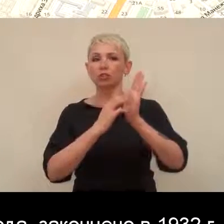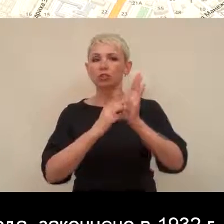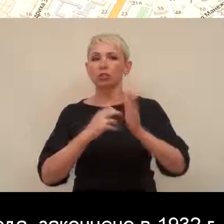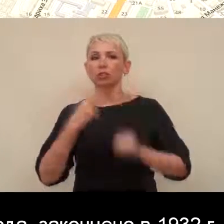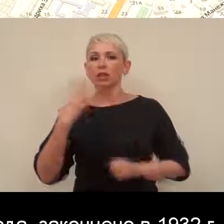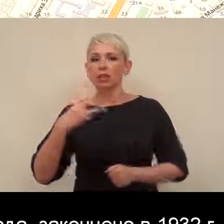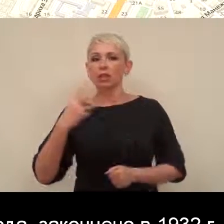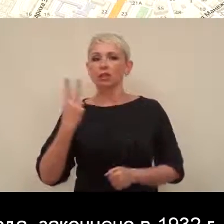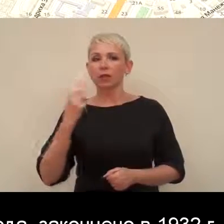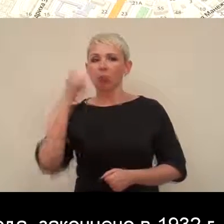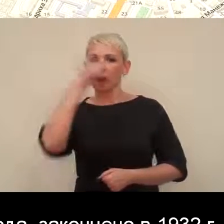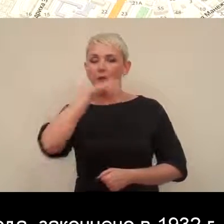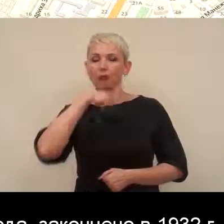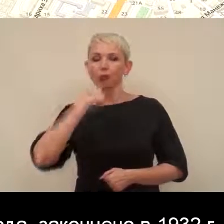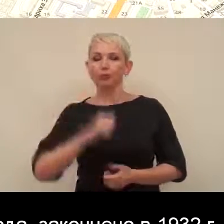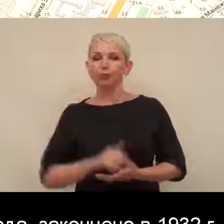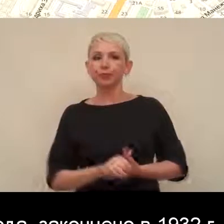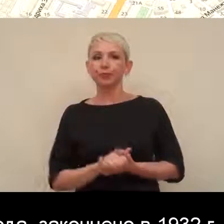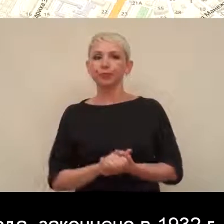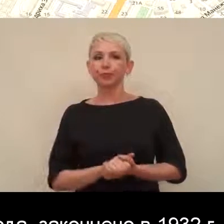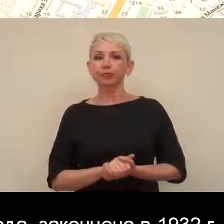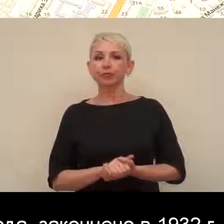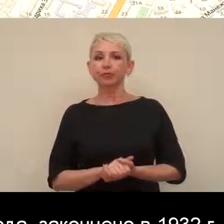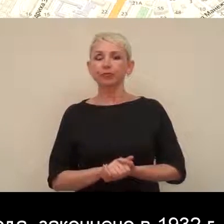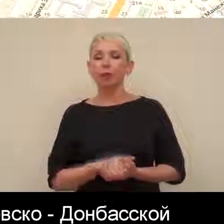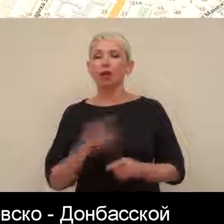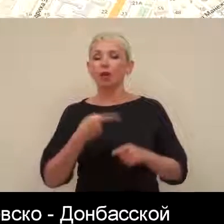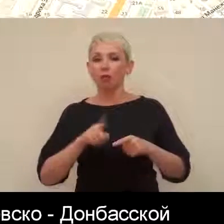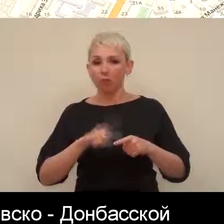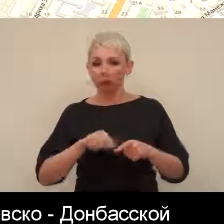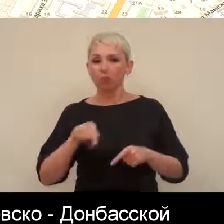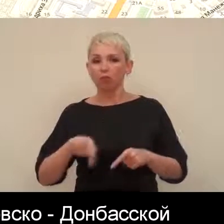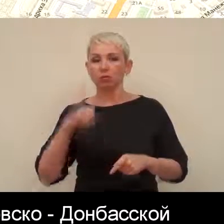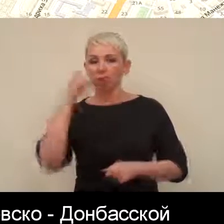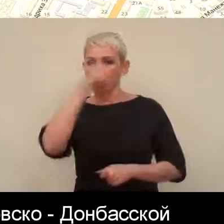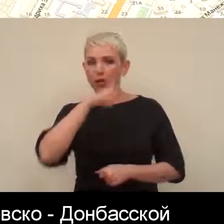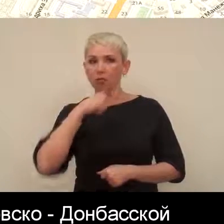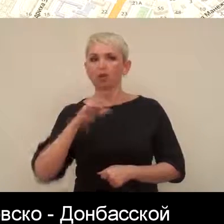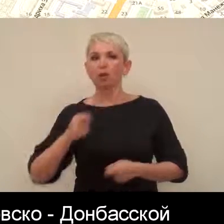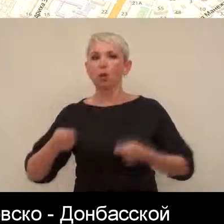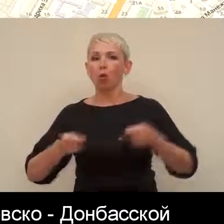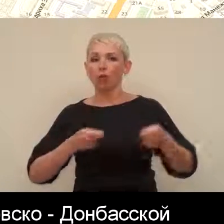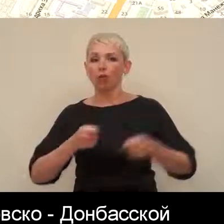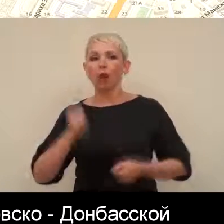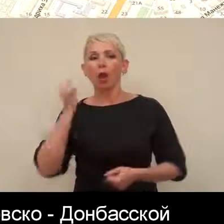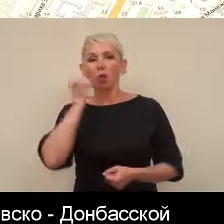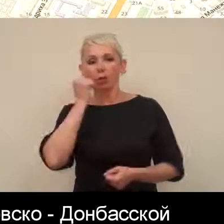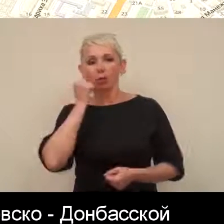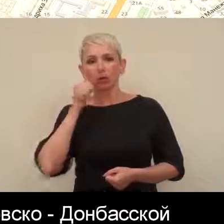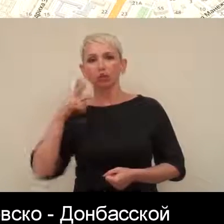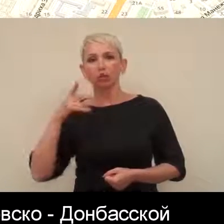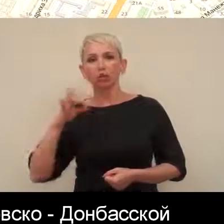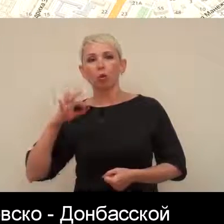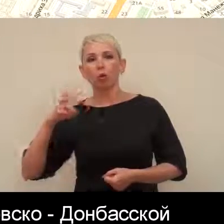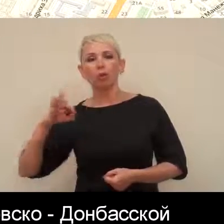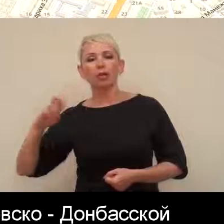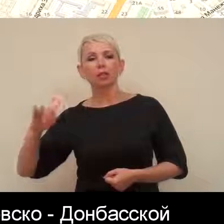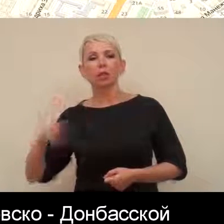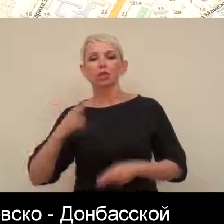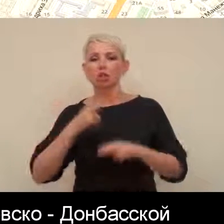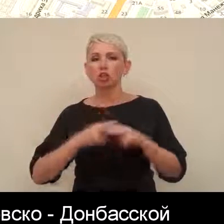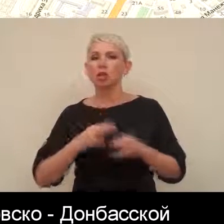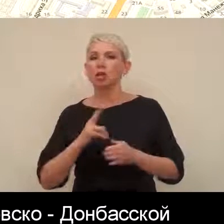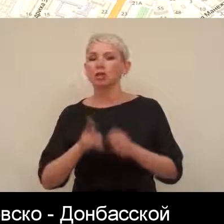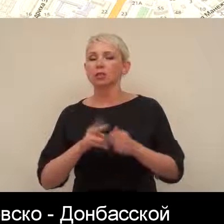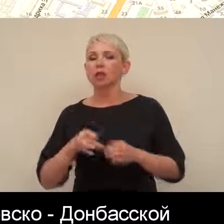1932 году. В этом же году для управления Московско-Донбасской железной